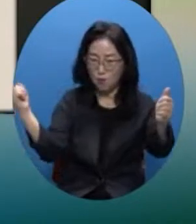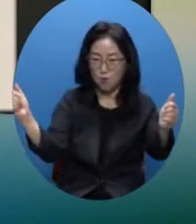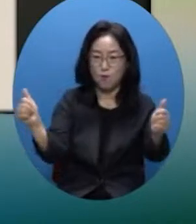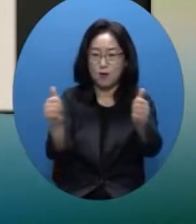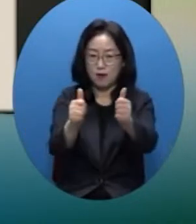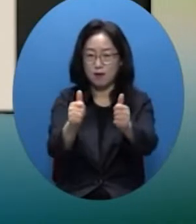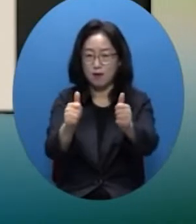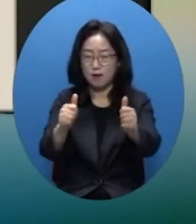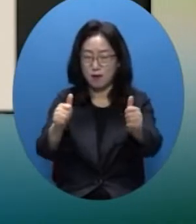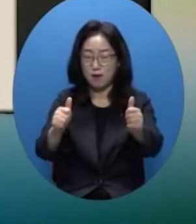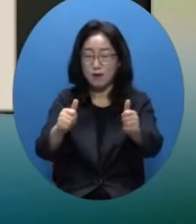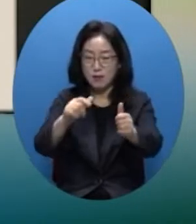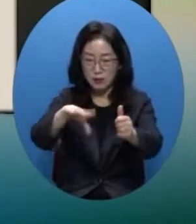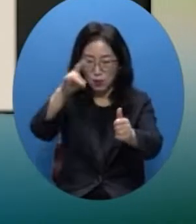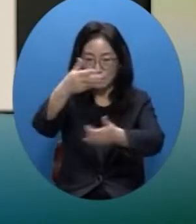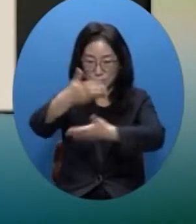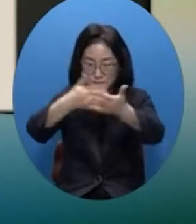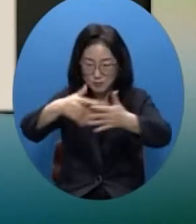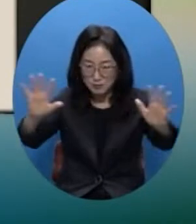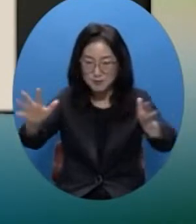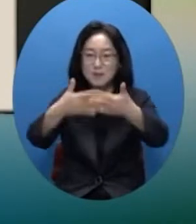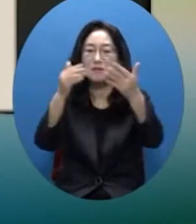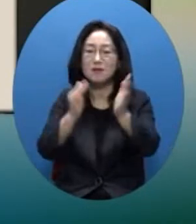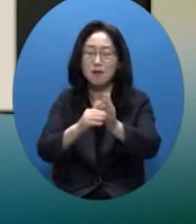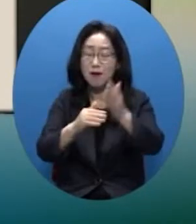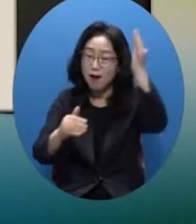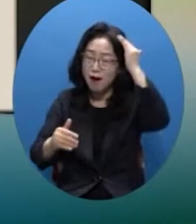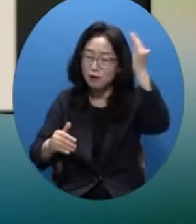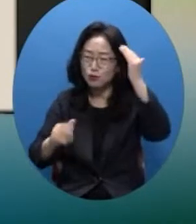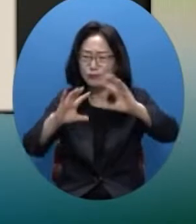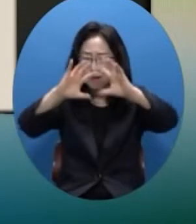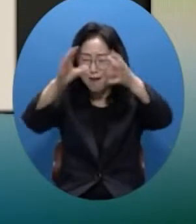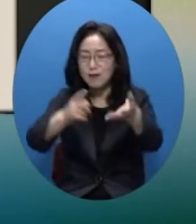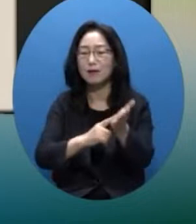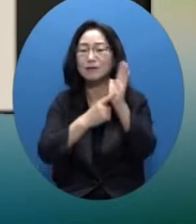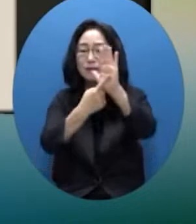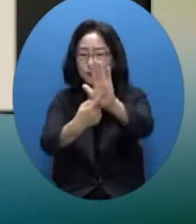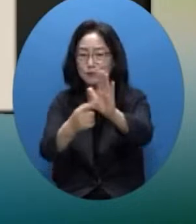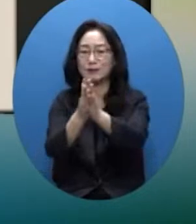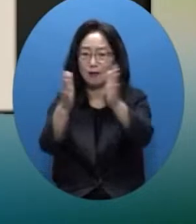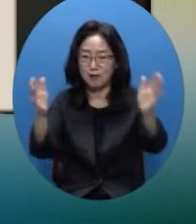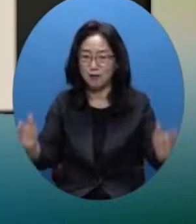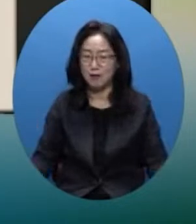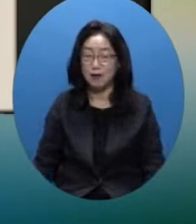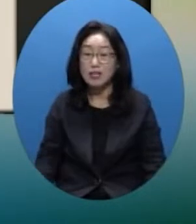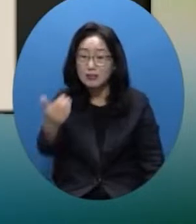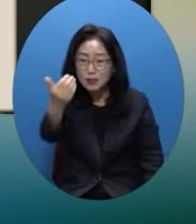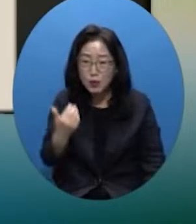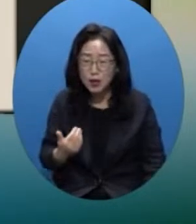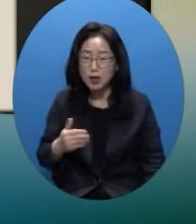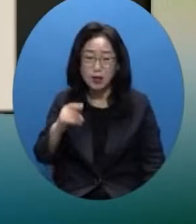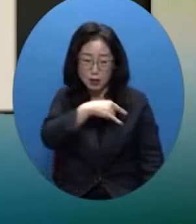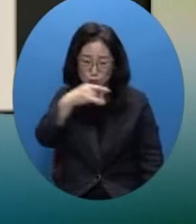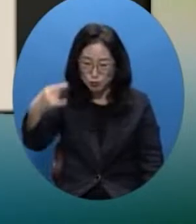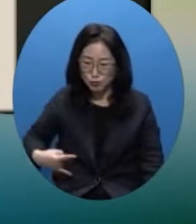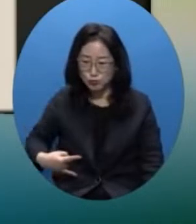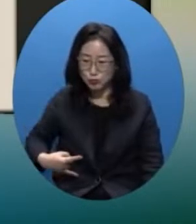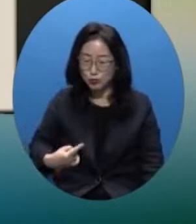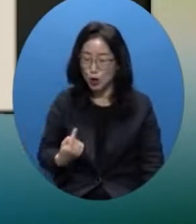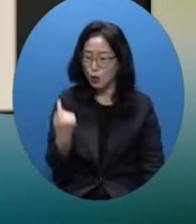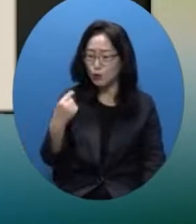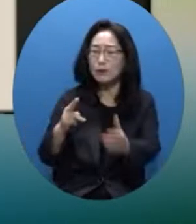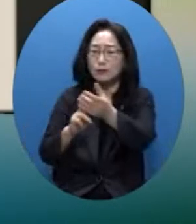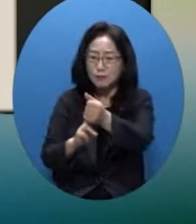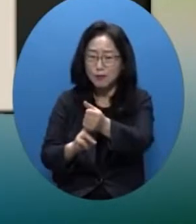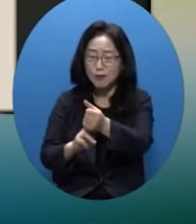대한민국 이 시대처럼 세계 무대에 얼굴을 나타내게 됩니다 그전까지만 해도 중국의 변방 국가로써 얻은